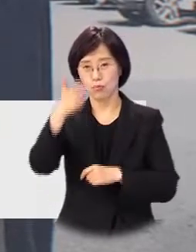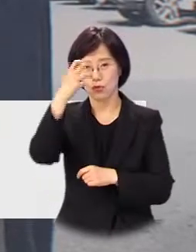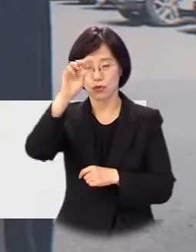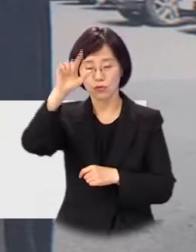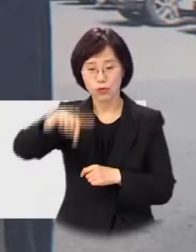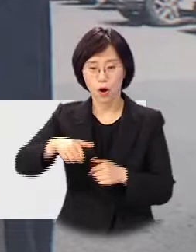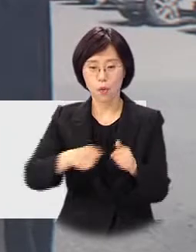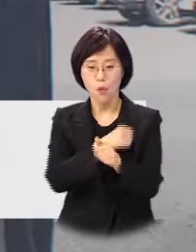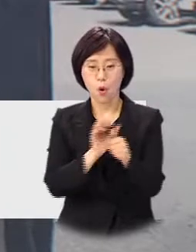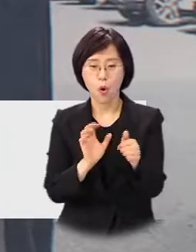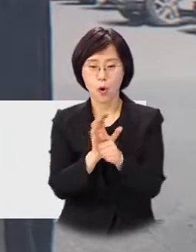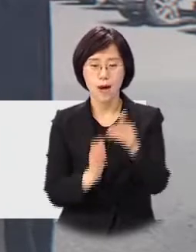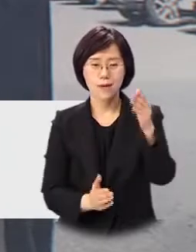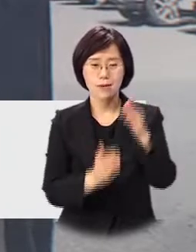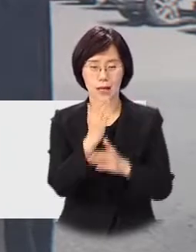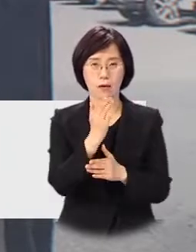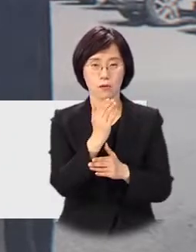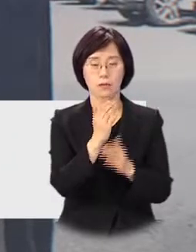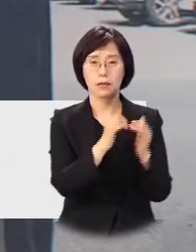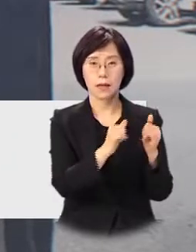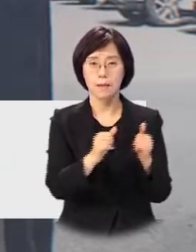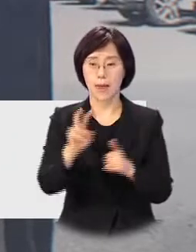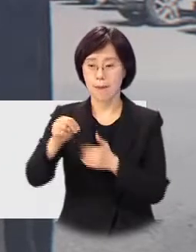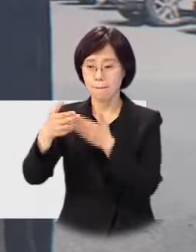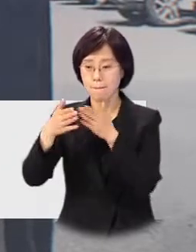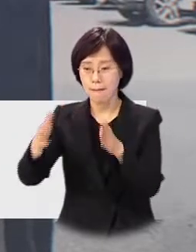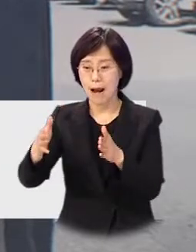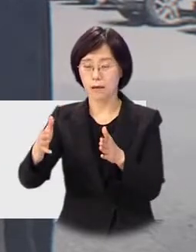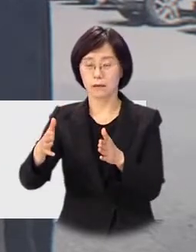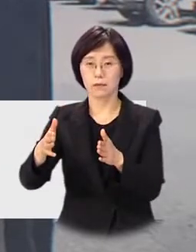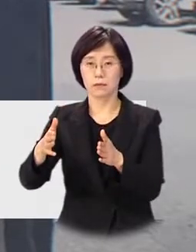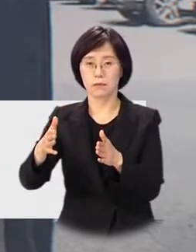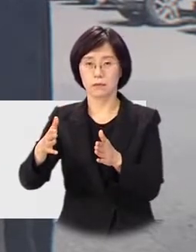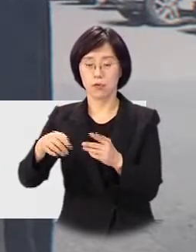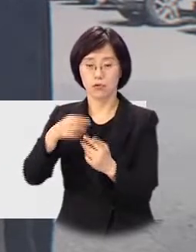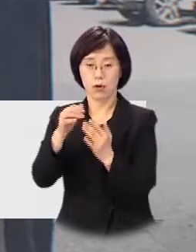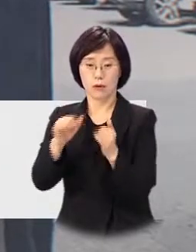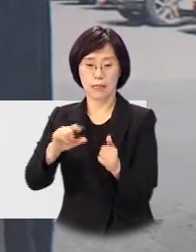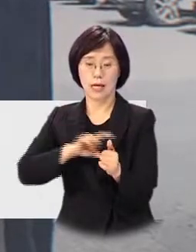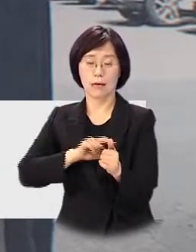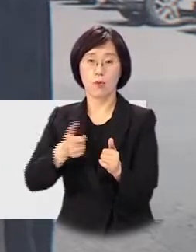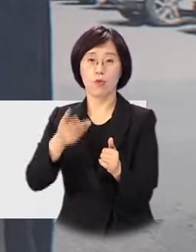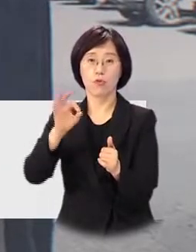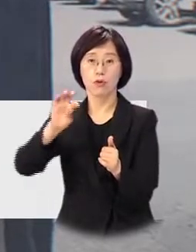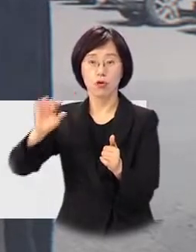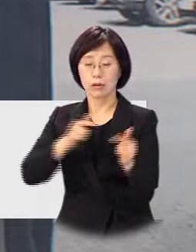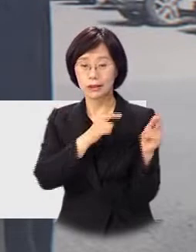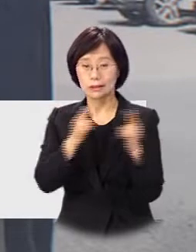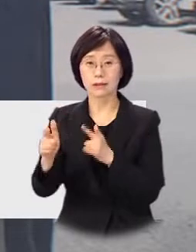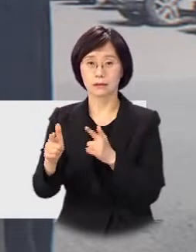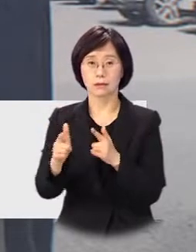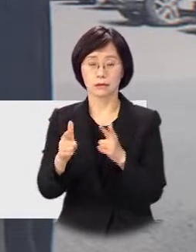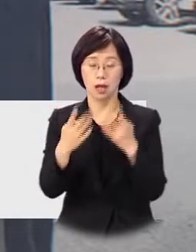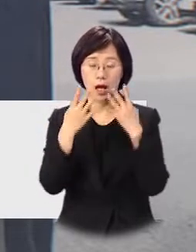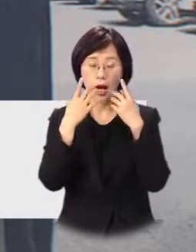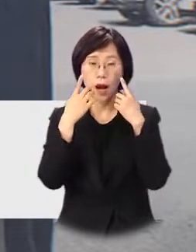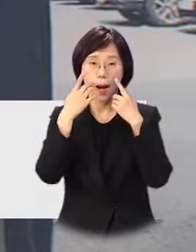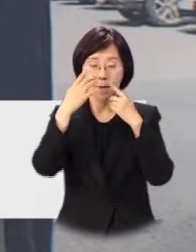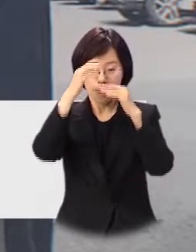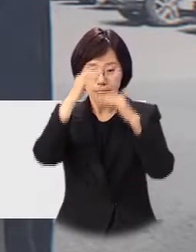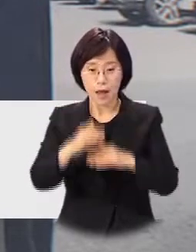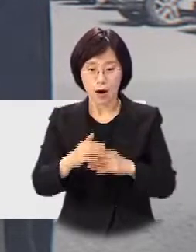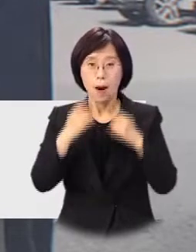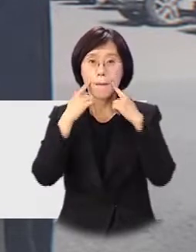폭행 사건 가해자와 텔레그램 N번방 문영욱은 상고가 기각돼 형이 확정됐습니다. 오늘 나온 주요 판결